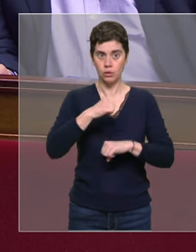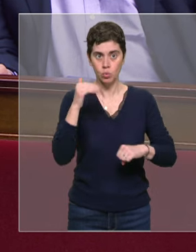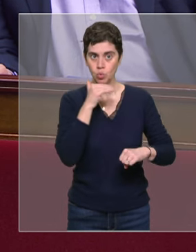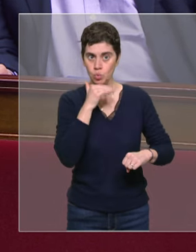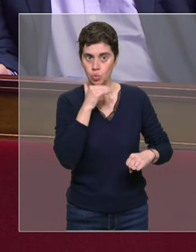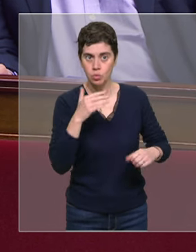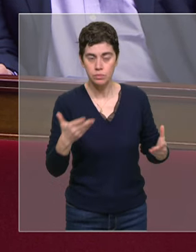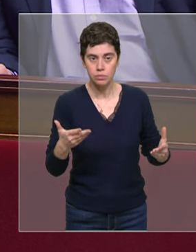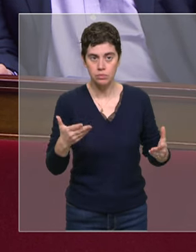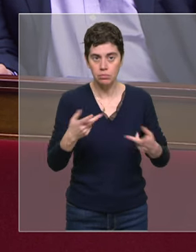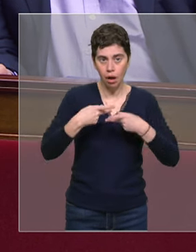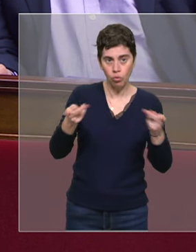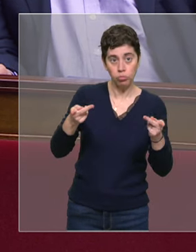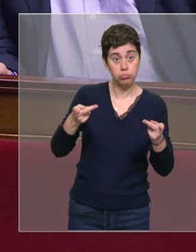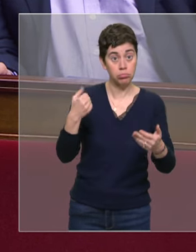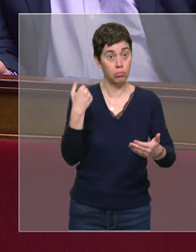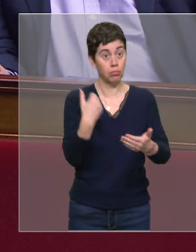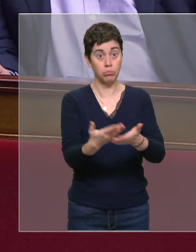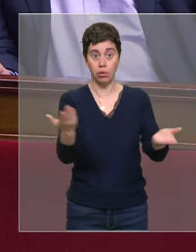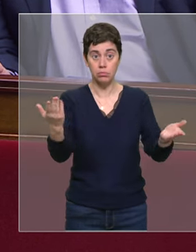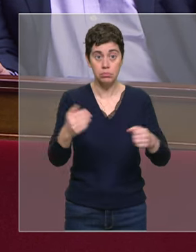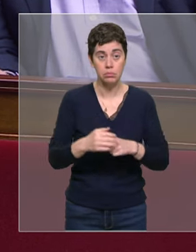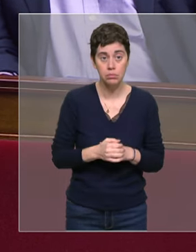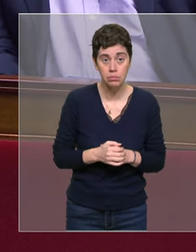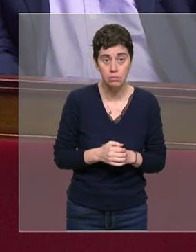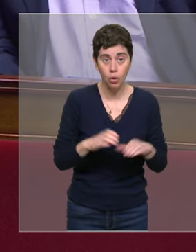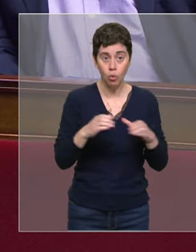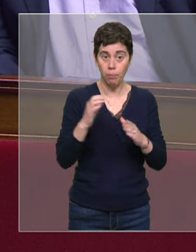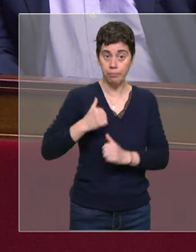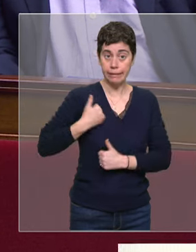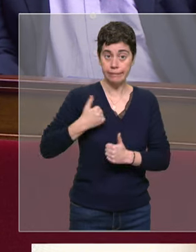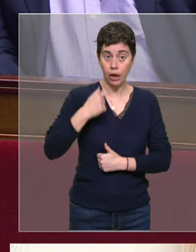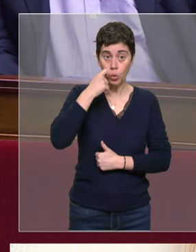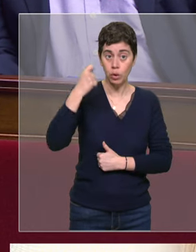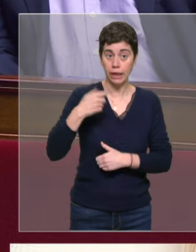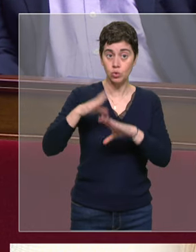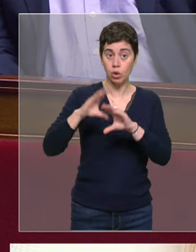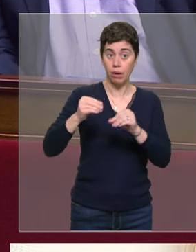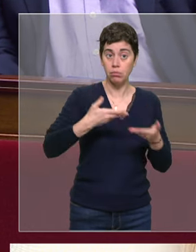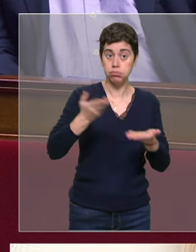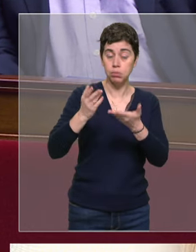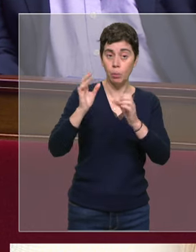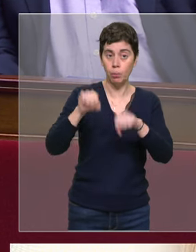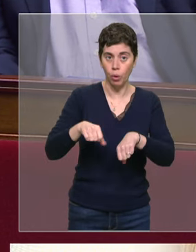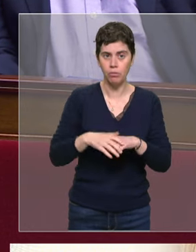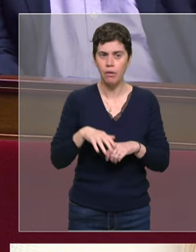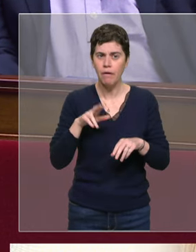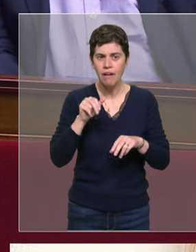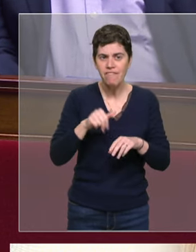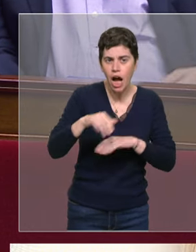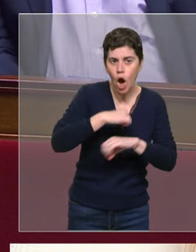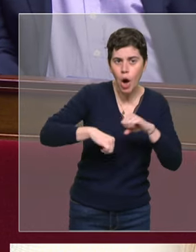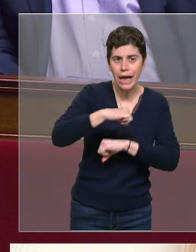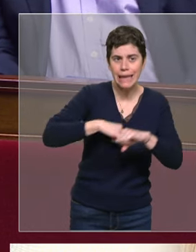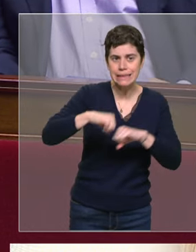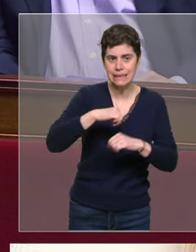a annoncé aux déboutés que l'envoi de troupes en Ukraine n'est pas exclu et qu'il serait mis en place une coalition de